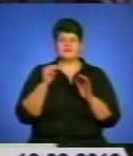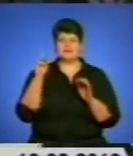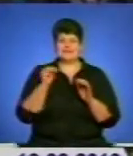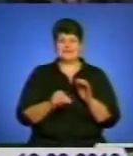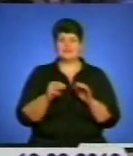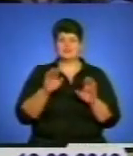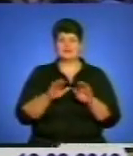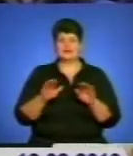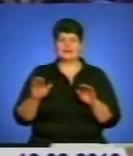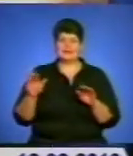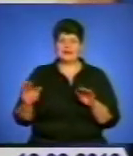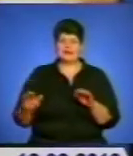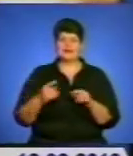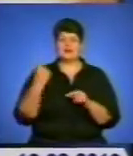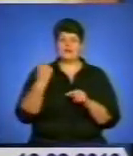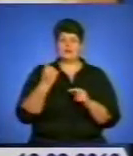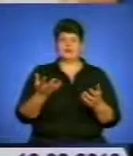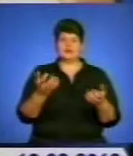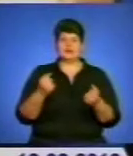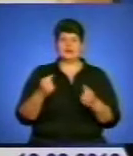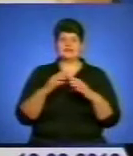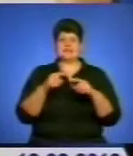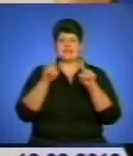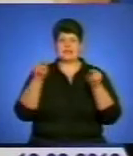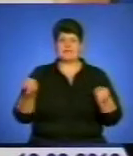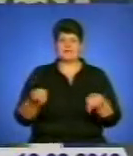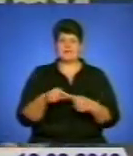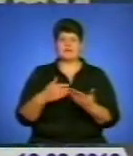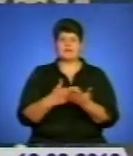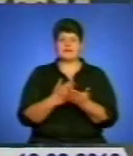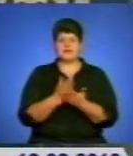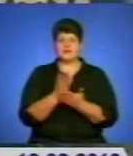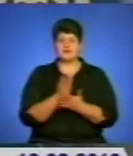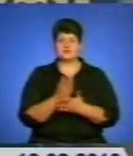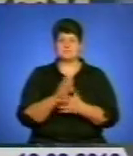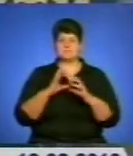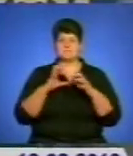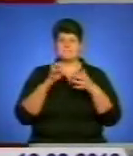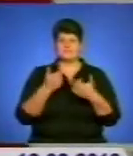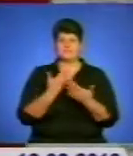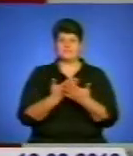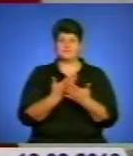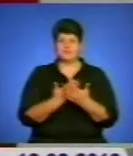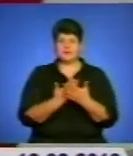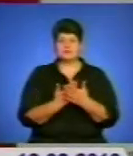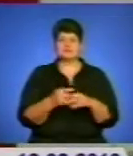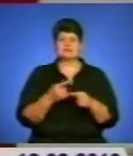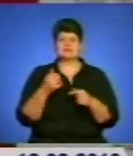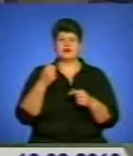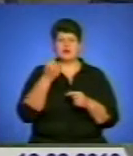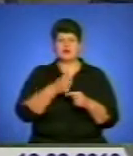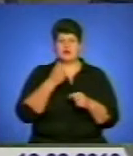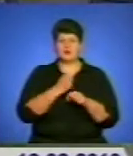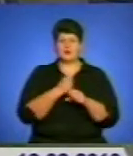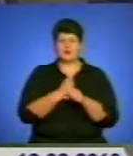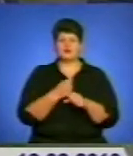медична установа столиці отримала сертифікат якості міжнародного зразка. Загалом за рік роботи Київського перинатального центру тут